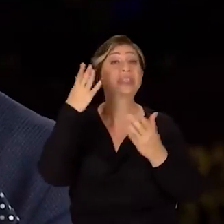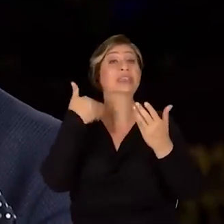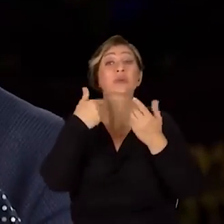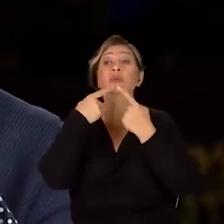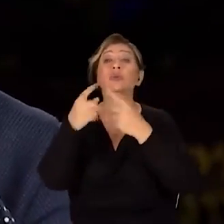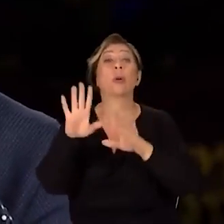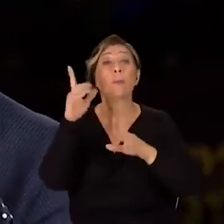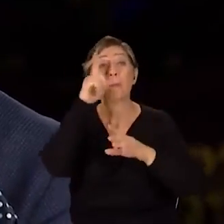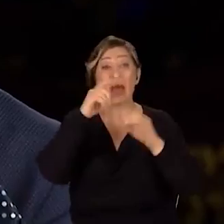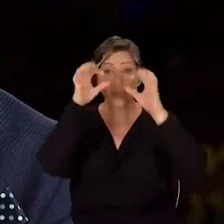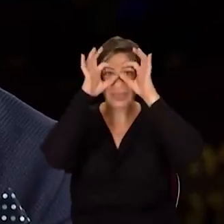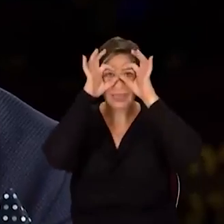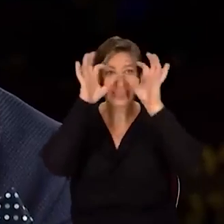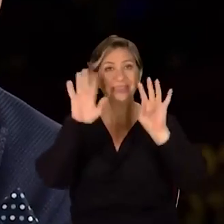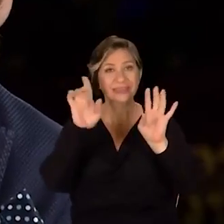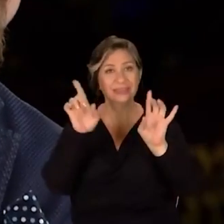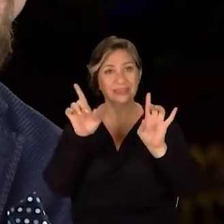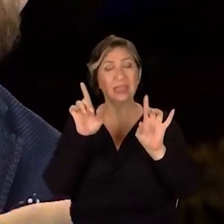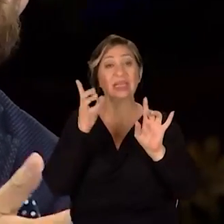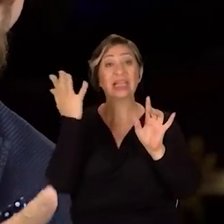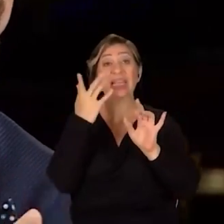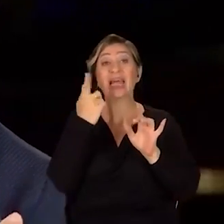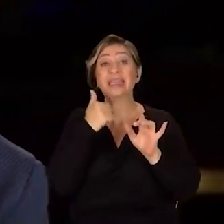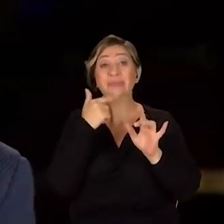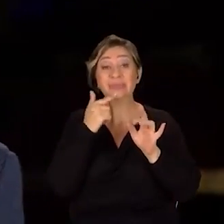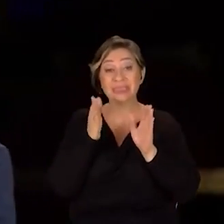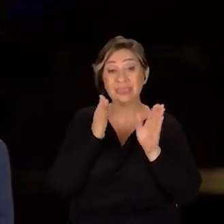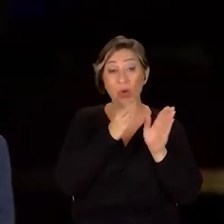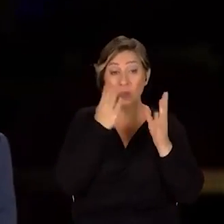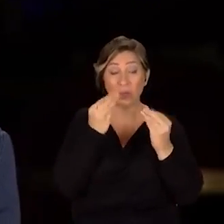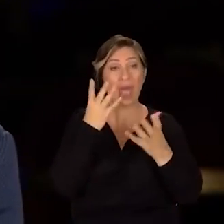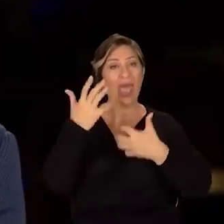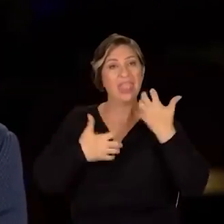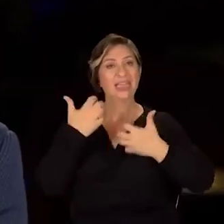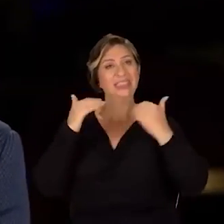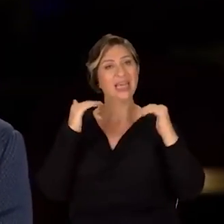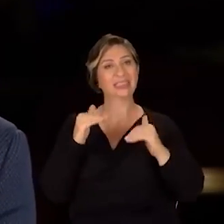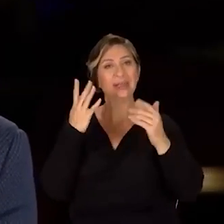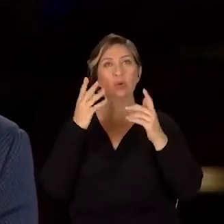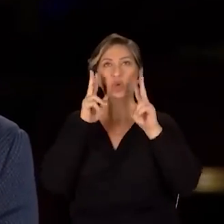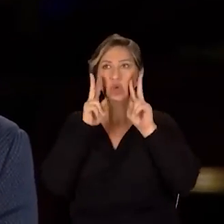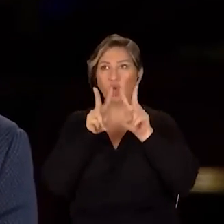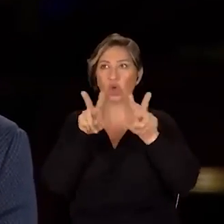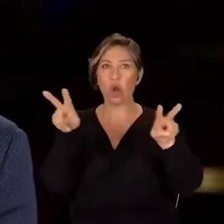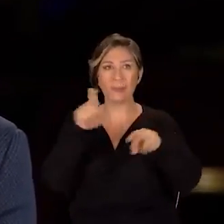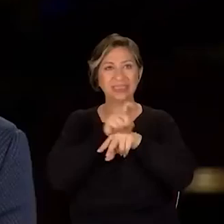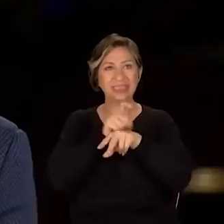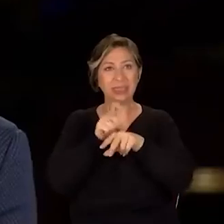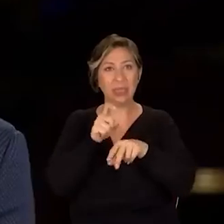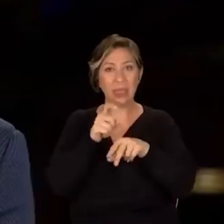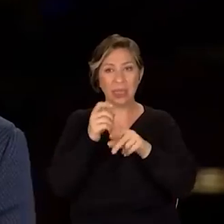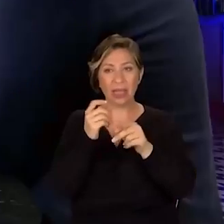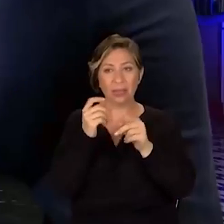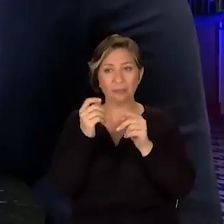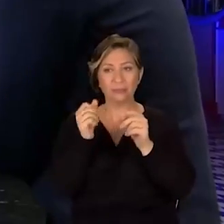mavi güneş gözlüğü de önermeyiz, siyaha yakın. Ne kadar kırmızı taraftaysa o kadar enerjisi az. Yani görme, sinirini uyarma